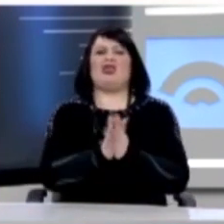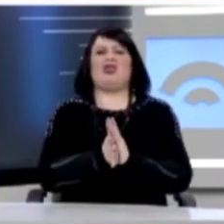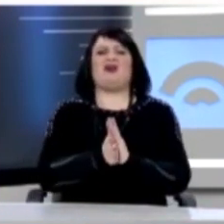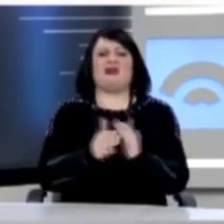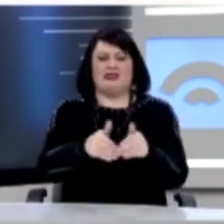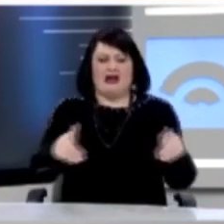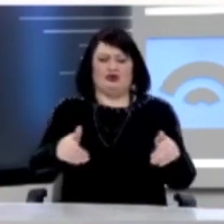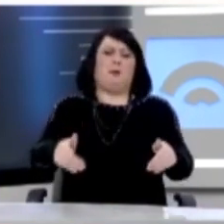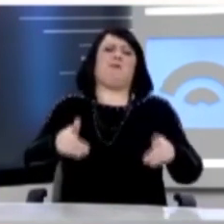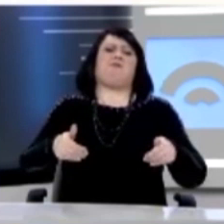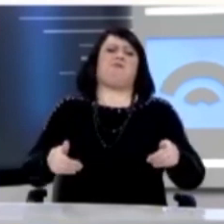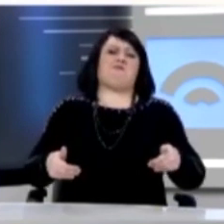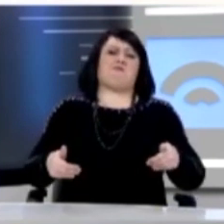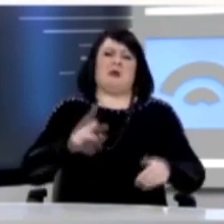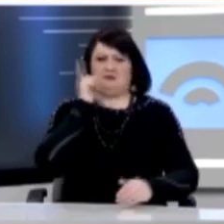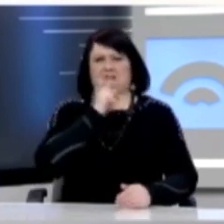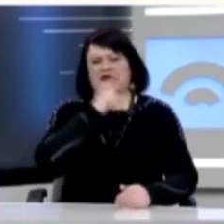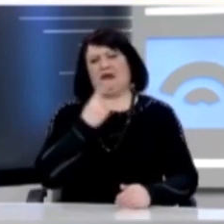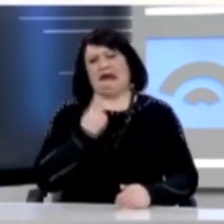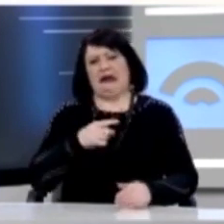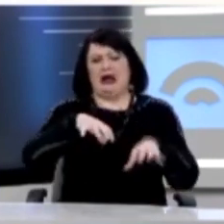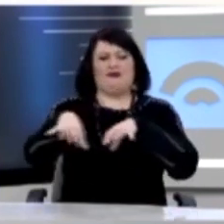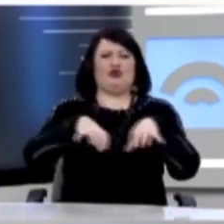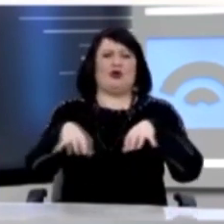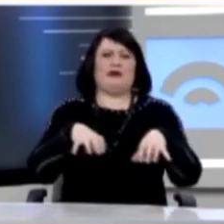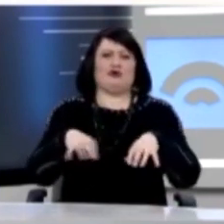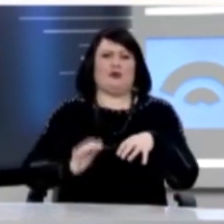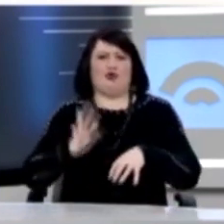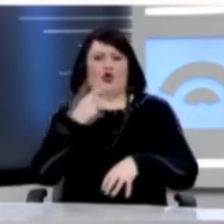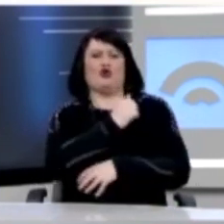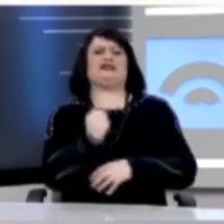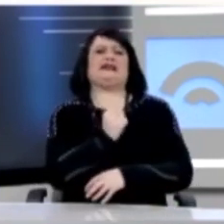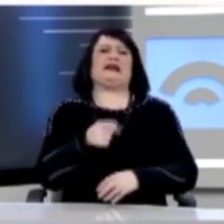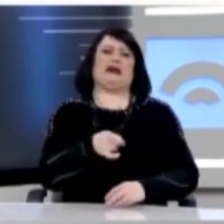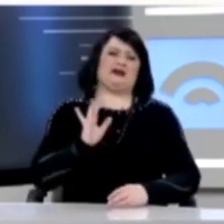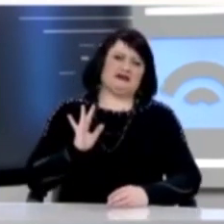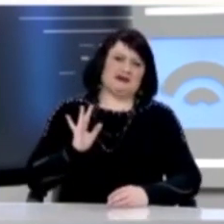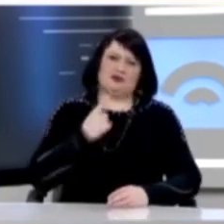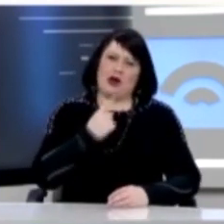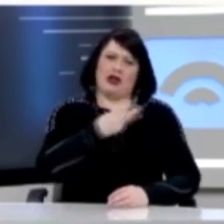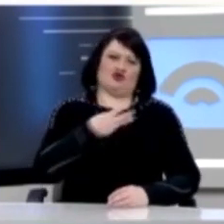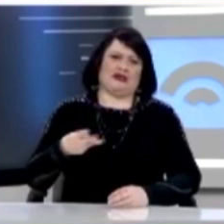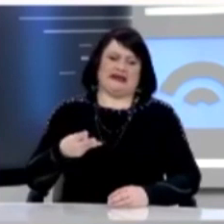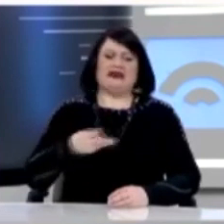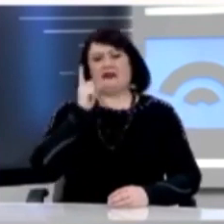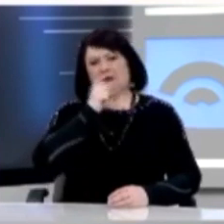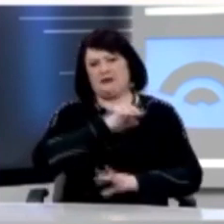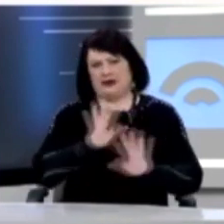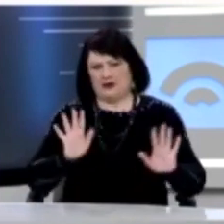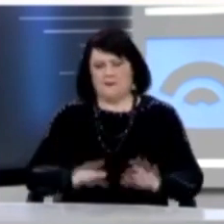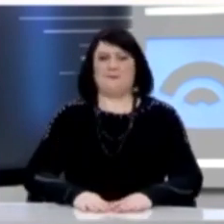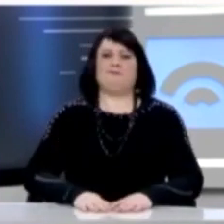κόκκινες γραμμές, οι κάλπικοι διαχωρισμοί μεταξύ προόδου και συντήρησης που υψώνει ο ΣΥΡΙΖΑ. Να